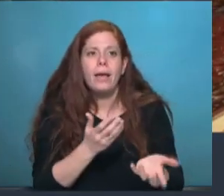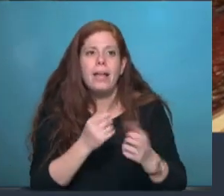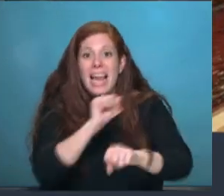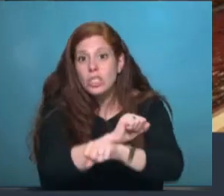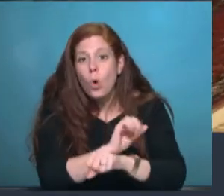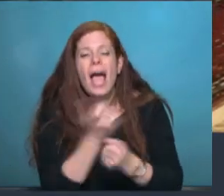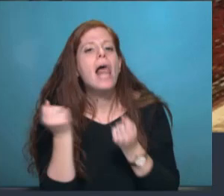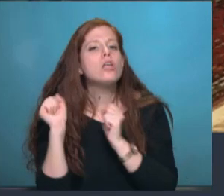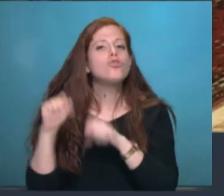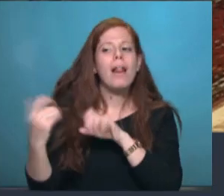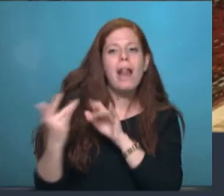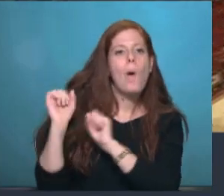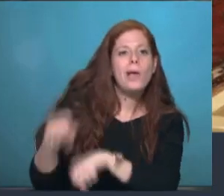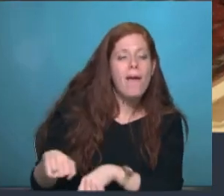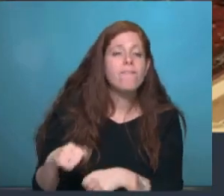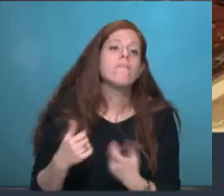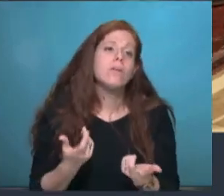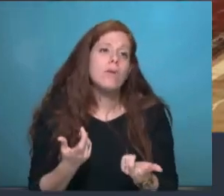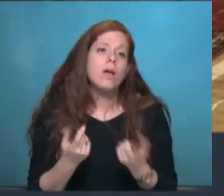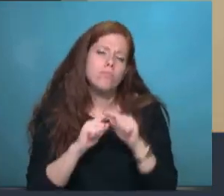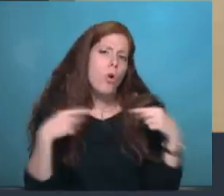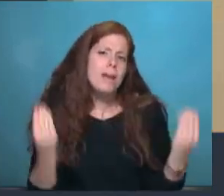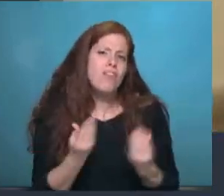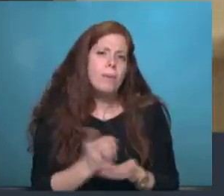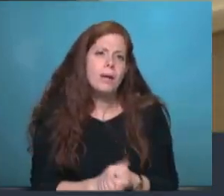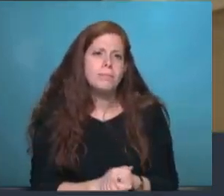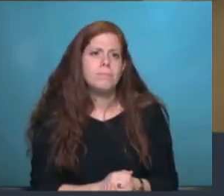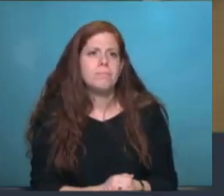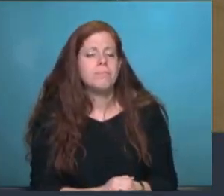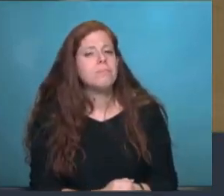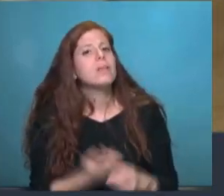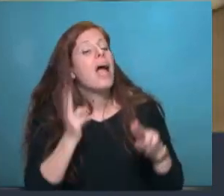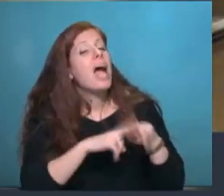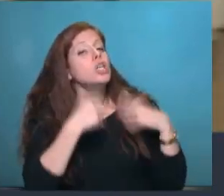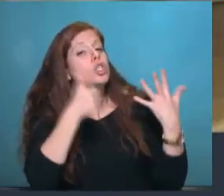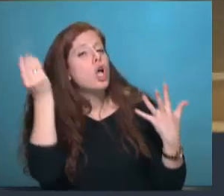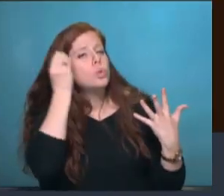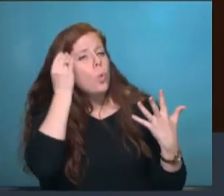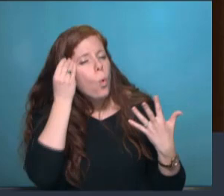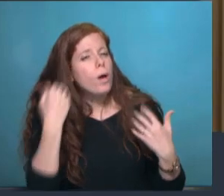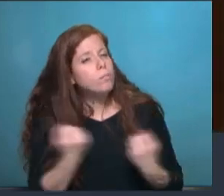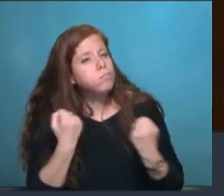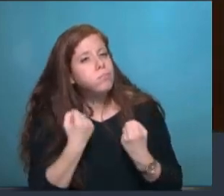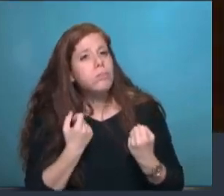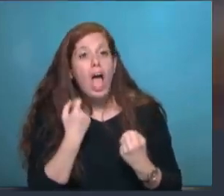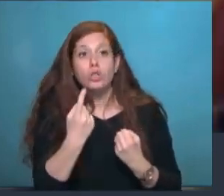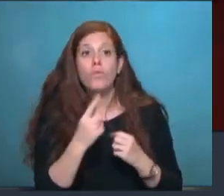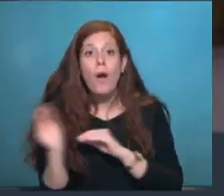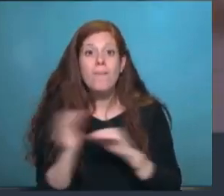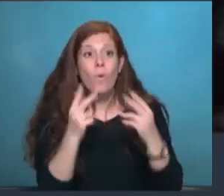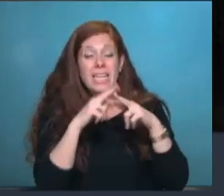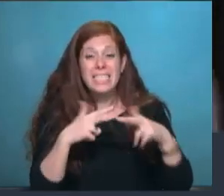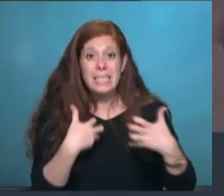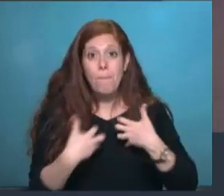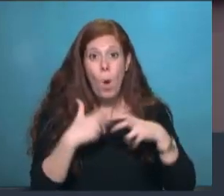להשתלט על האויב וכל מיני דברים כאלה. אחרי 6 שיעורים אינטנסיביים השבוע הם עברו לסימולציות בתוך